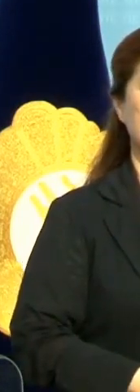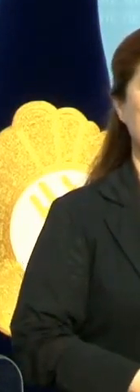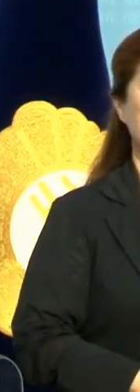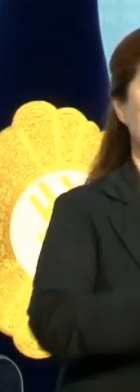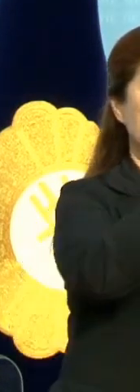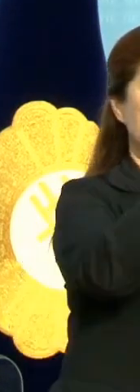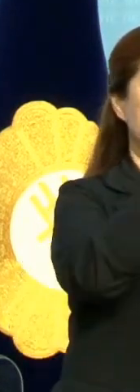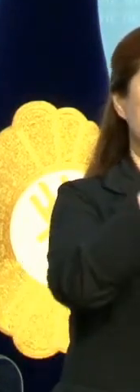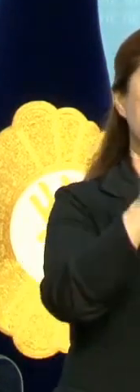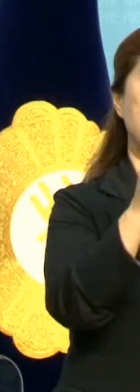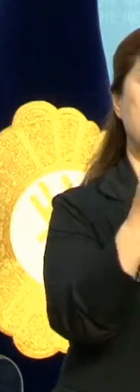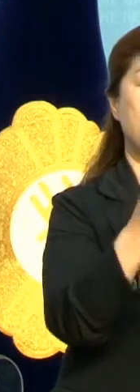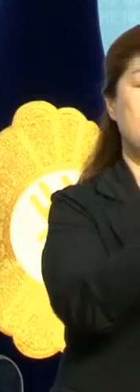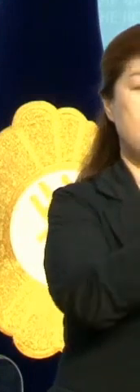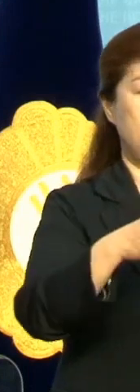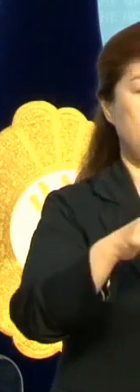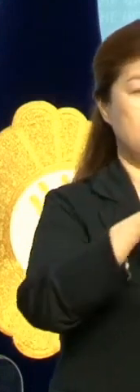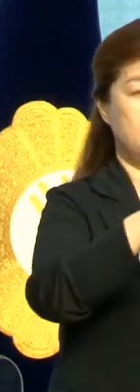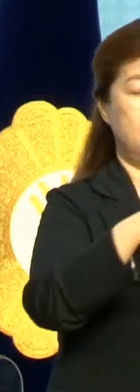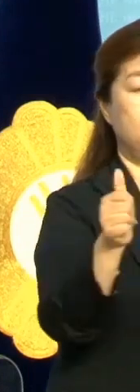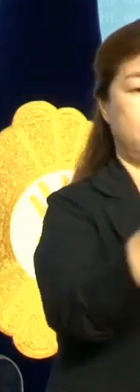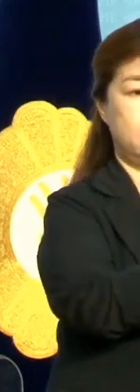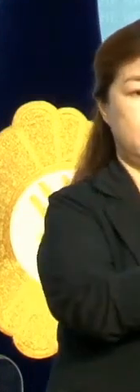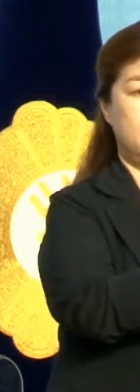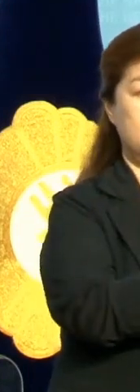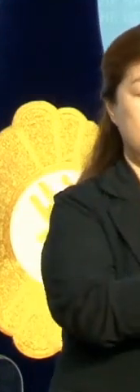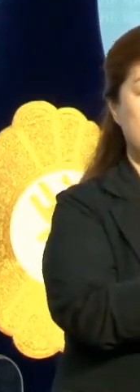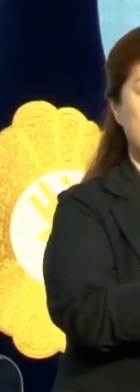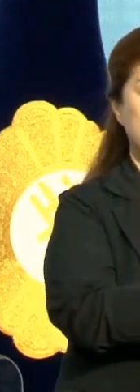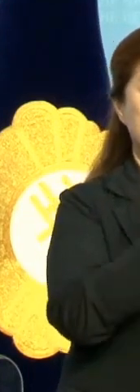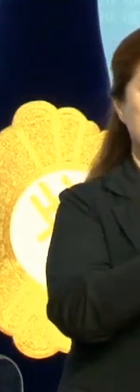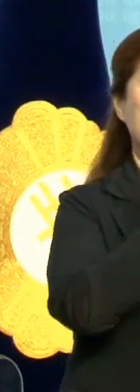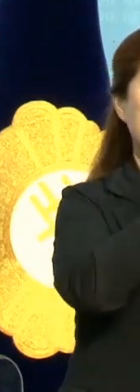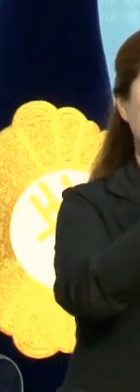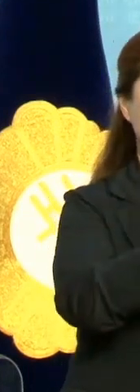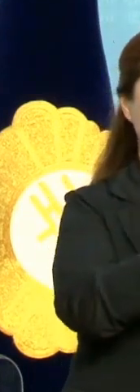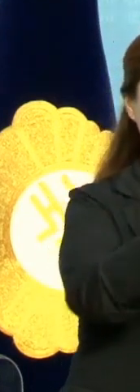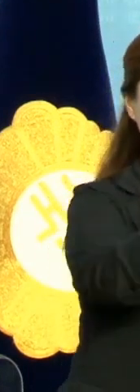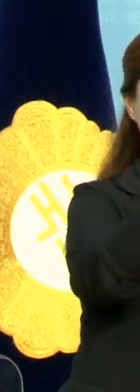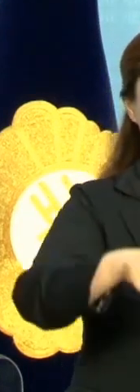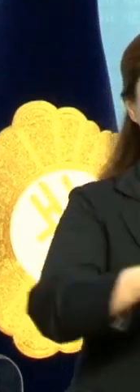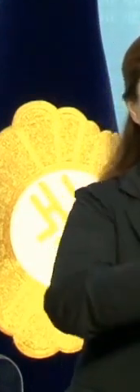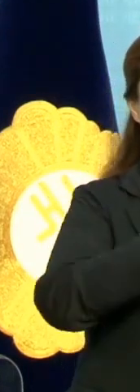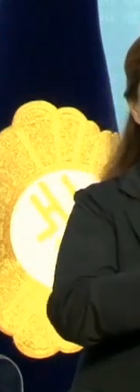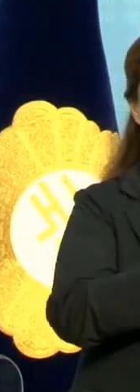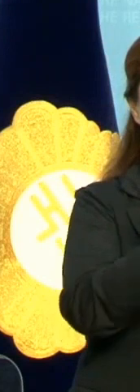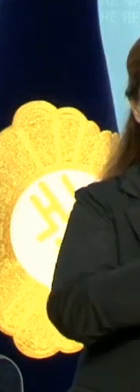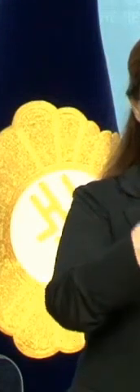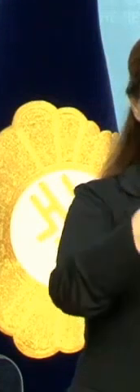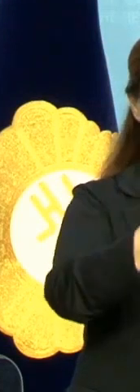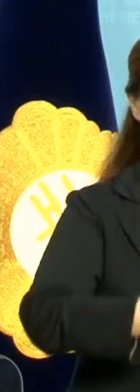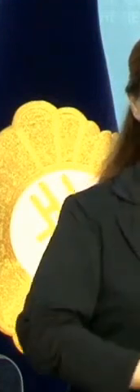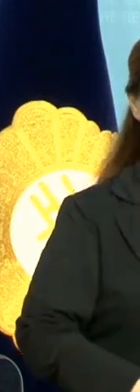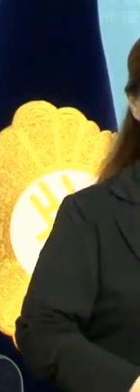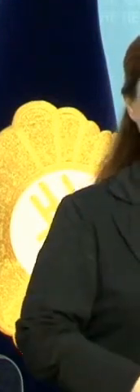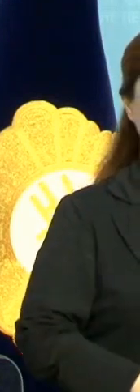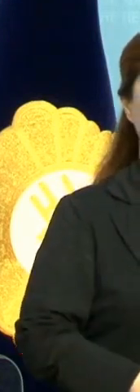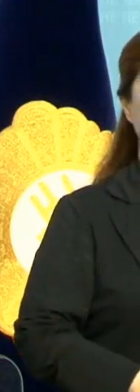이재용 삼성전자 부회장의 기소 공소장과 관련한 입장을 말씀드리도록 하겠습니다.